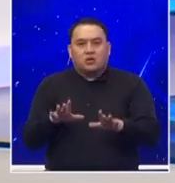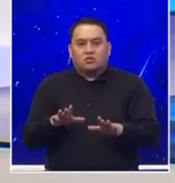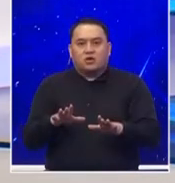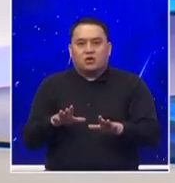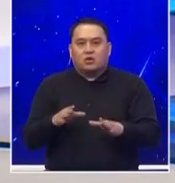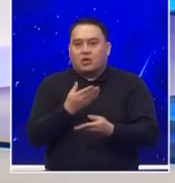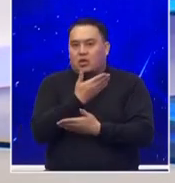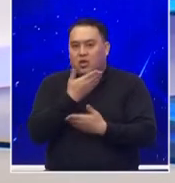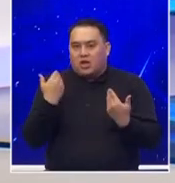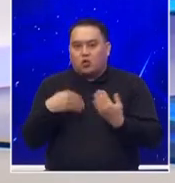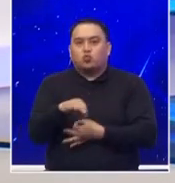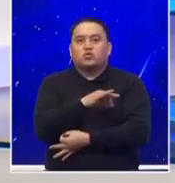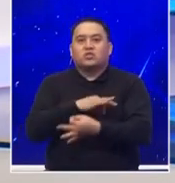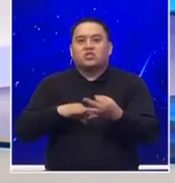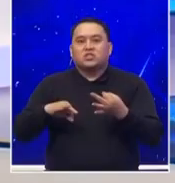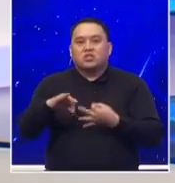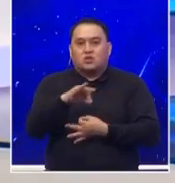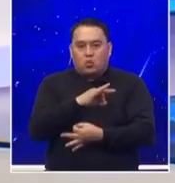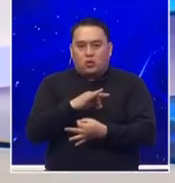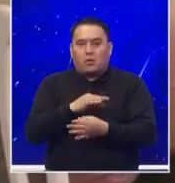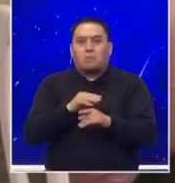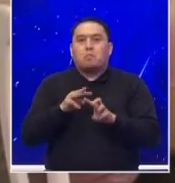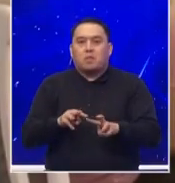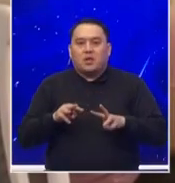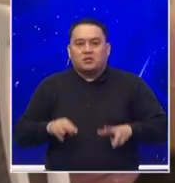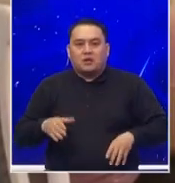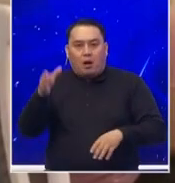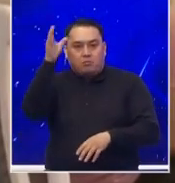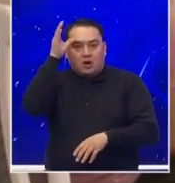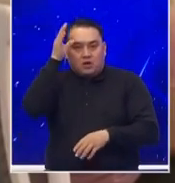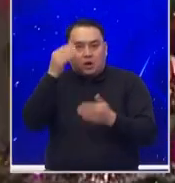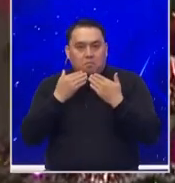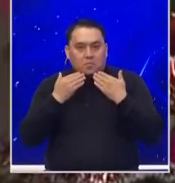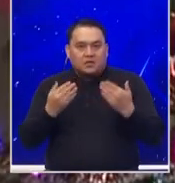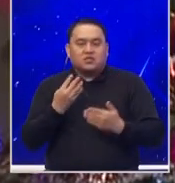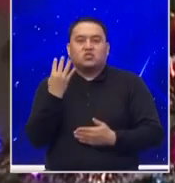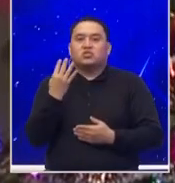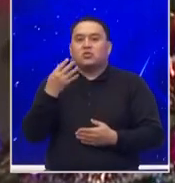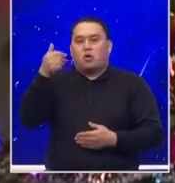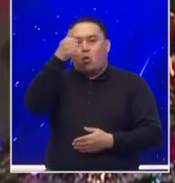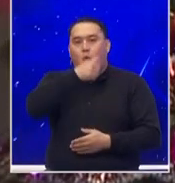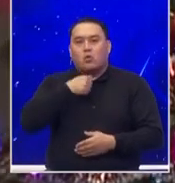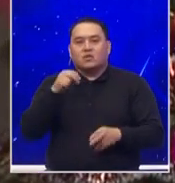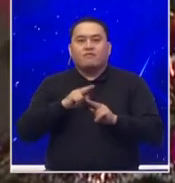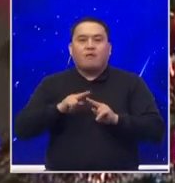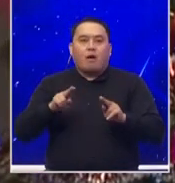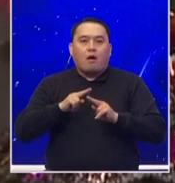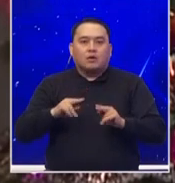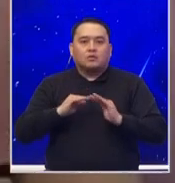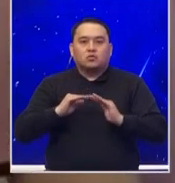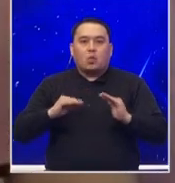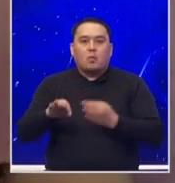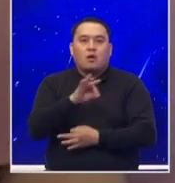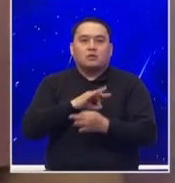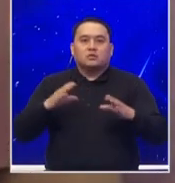нет сирот. По официальным данным Министерства образования, только за последние 4 года количество воспитанников детских